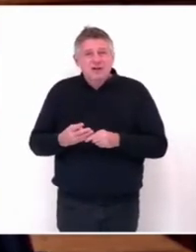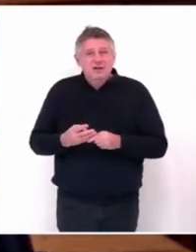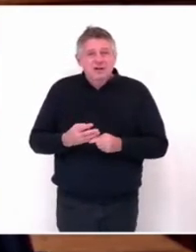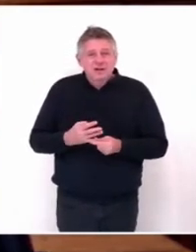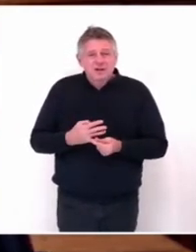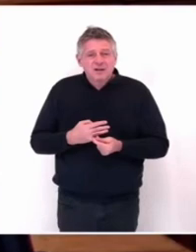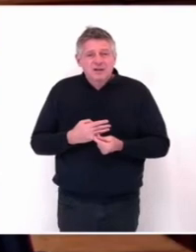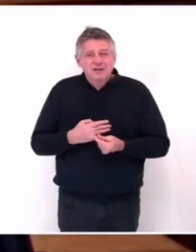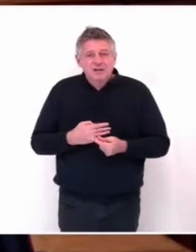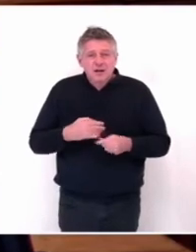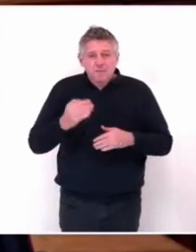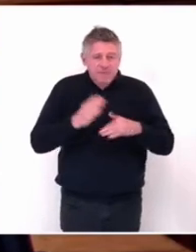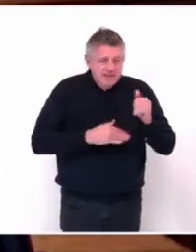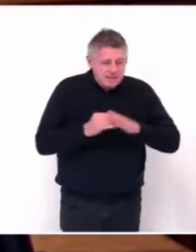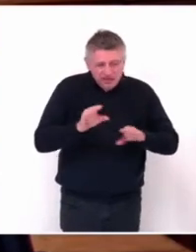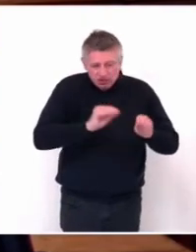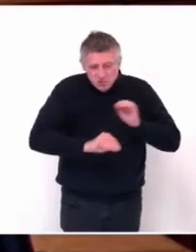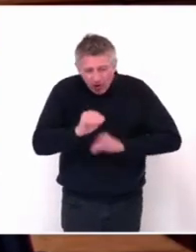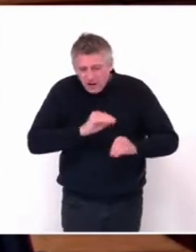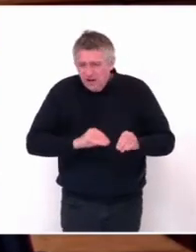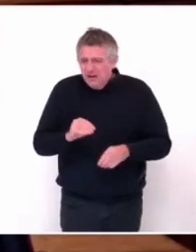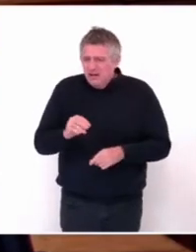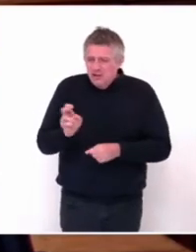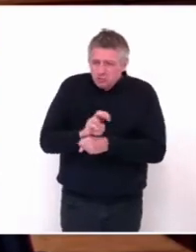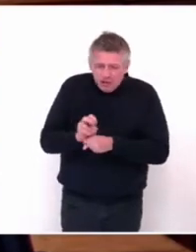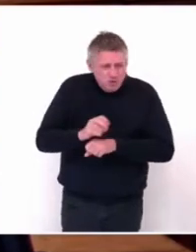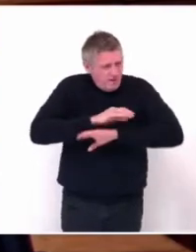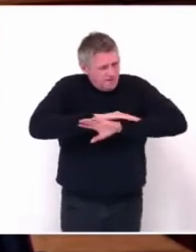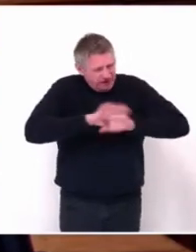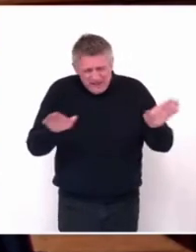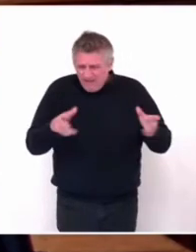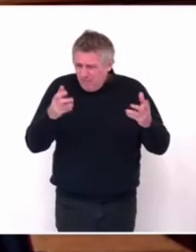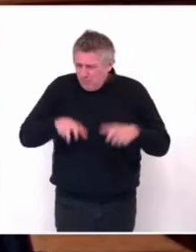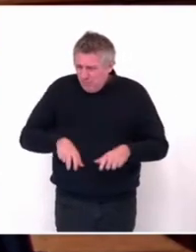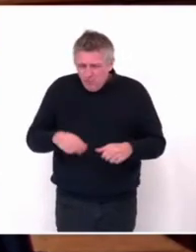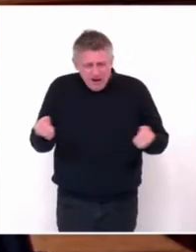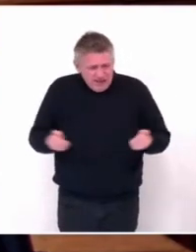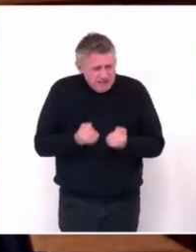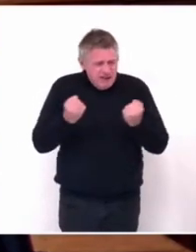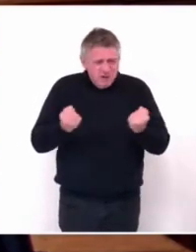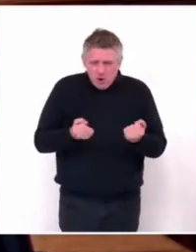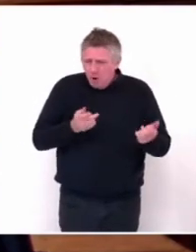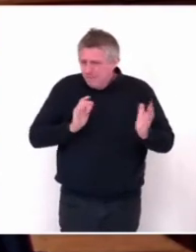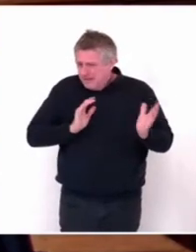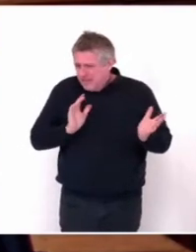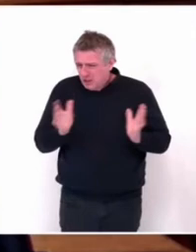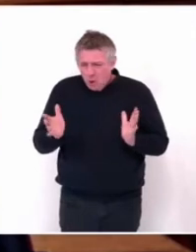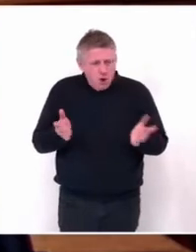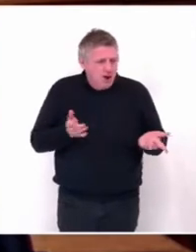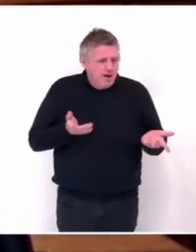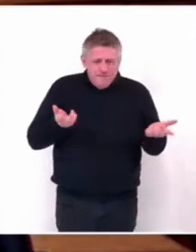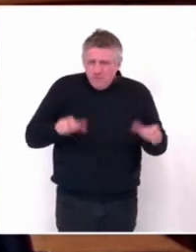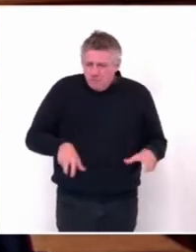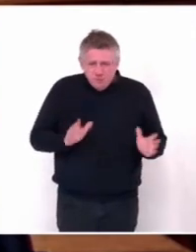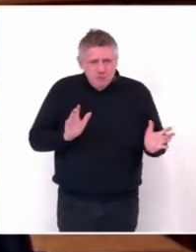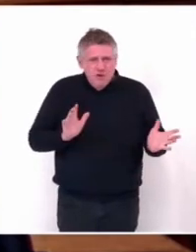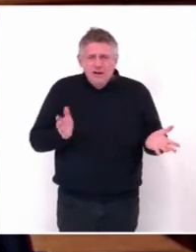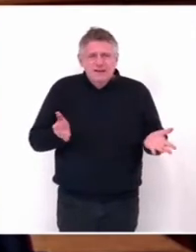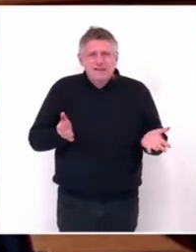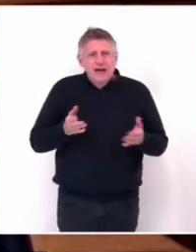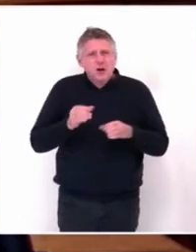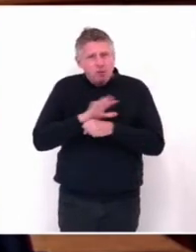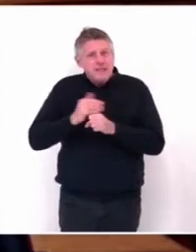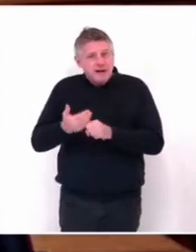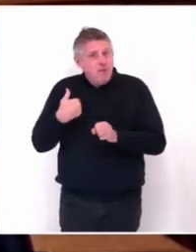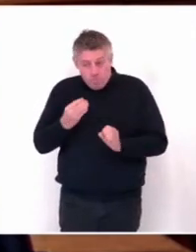faire les métiers du soin, qui veulent plus être éducateurs, qui veulent plus être médiateurs, qui veulent plus être animateurs. Ça n'existait pas, ça, avant la Covid. Ce sont des événements qui